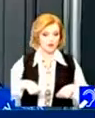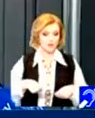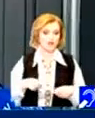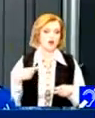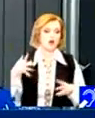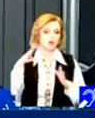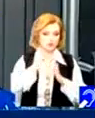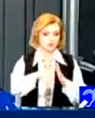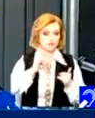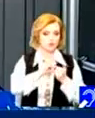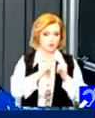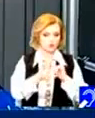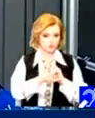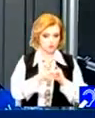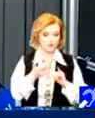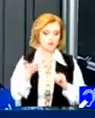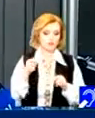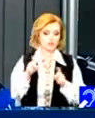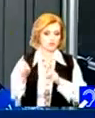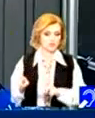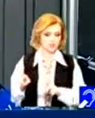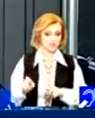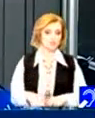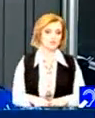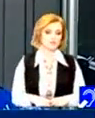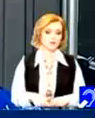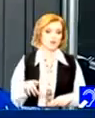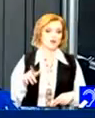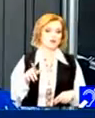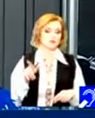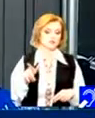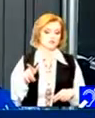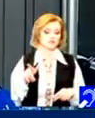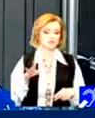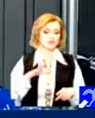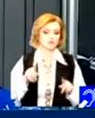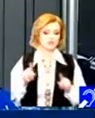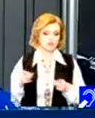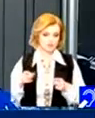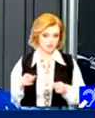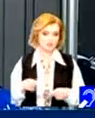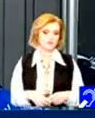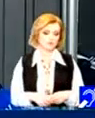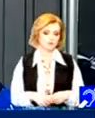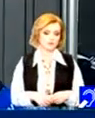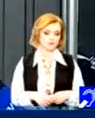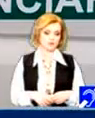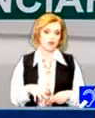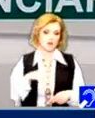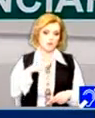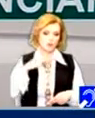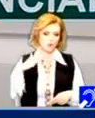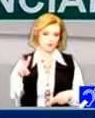condițiile de detenție, articolul 3, pe ilegalitatea deținerii sale în arest și deci respectarea vieții private, deci alte